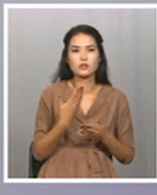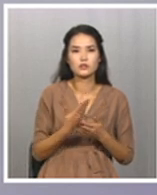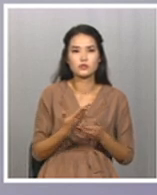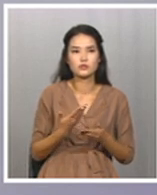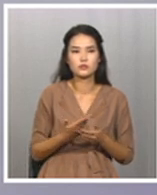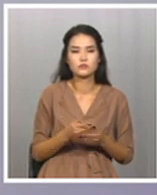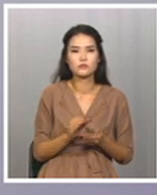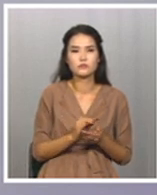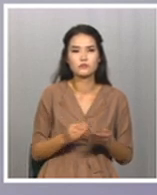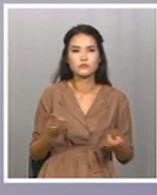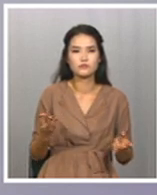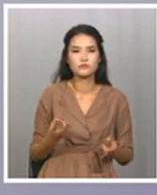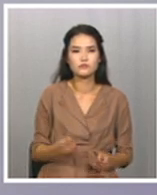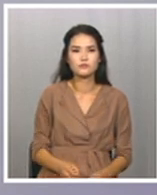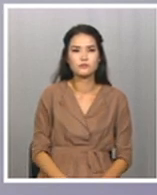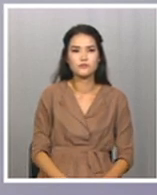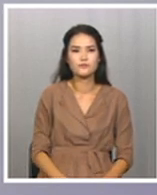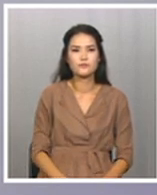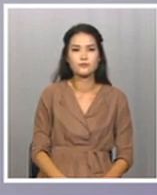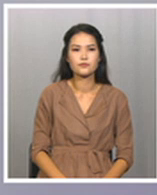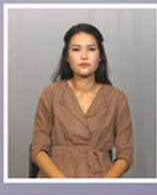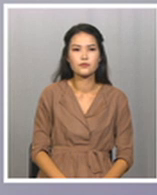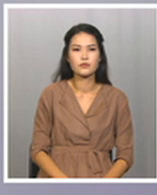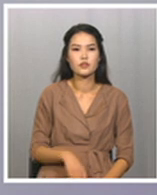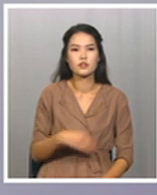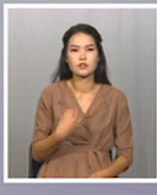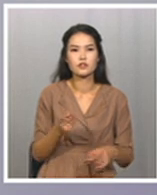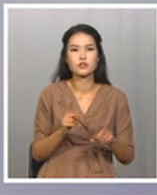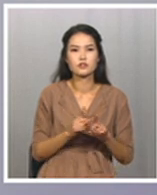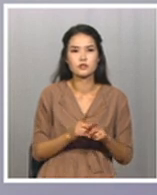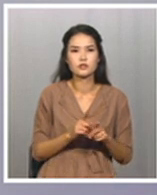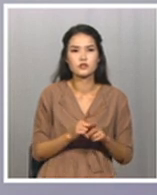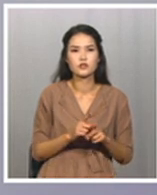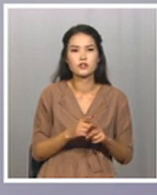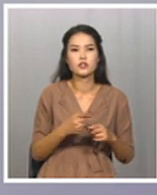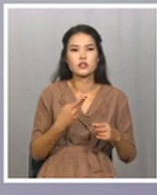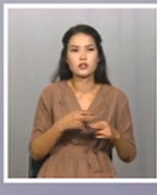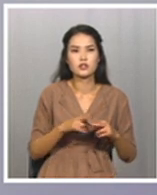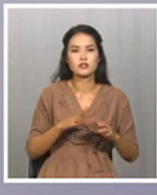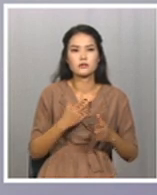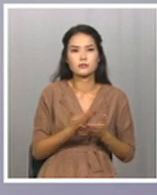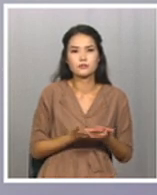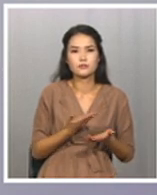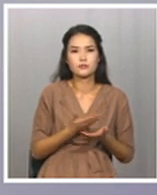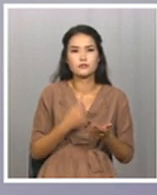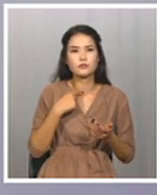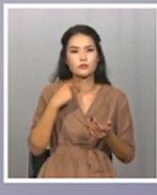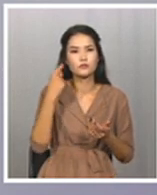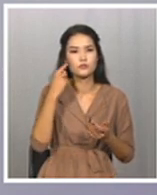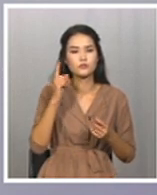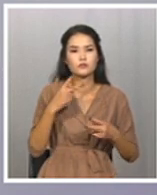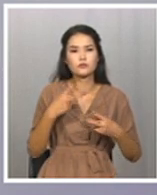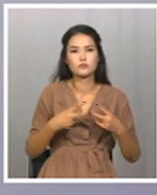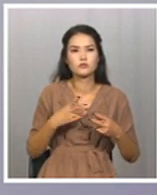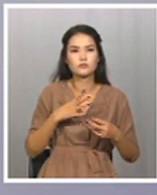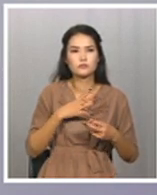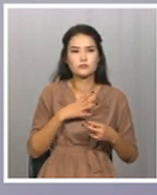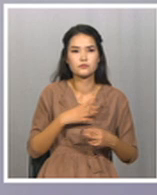етеді. Сіздер де тапсырманы сол үлгіге сәйкес орындады деген